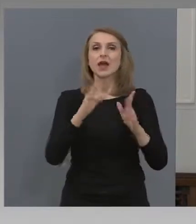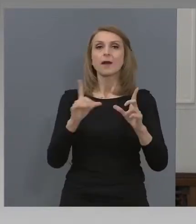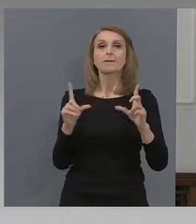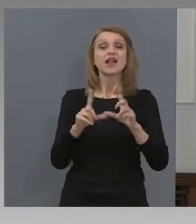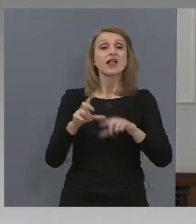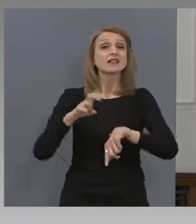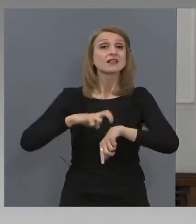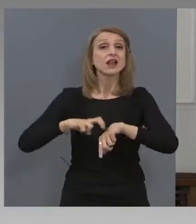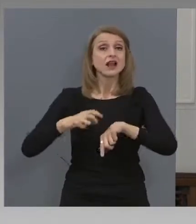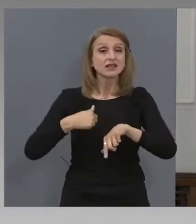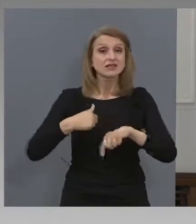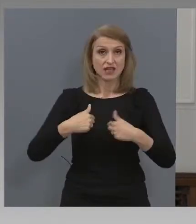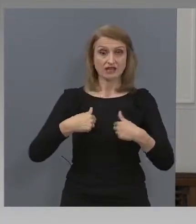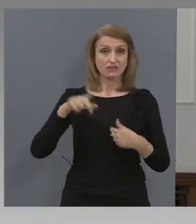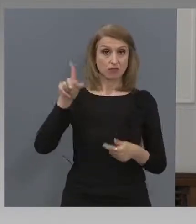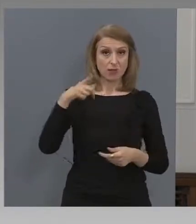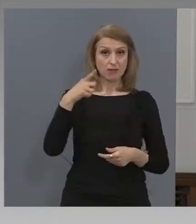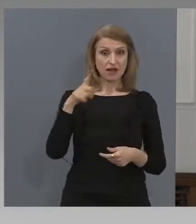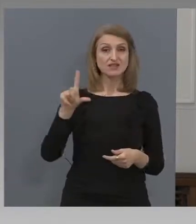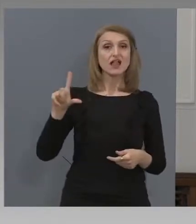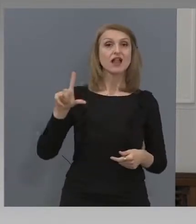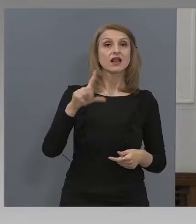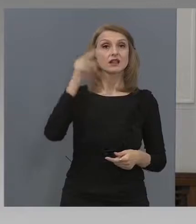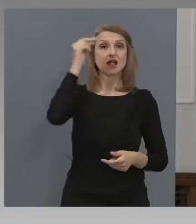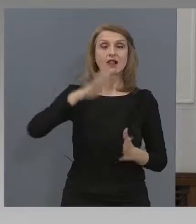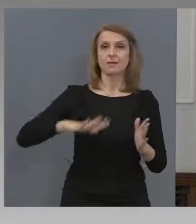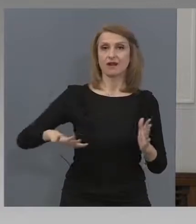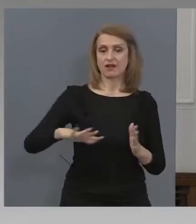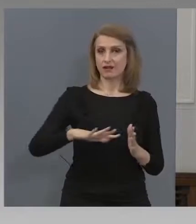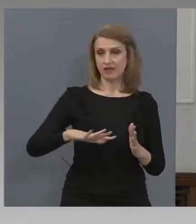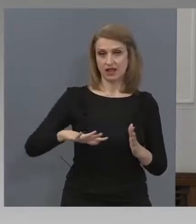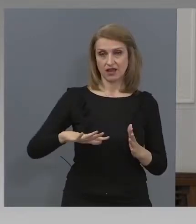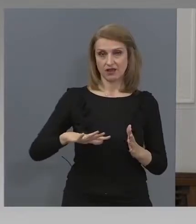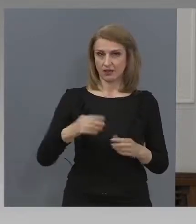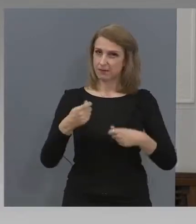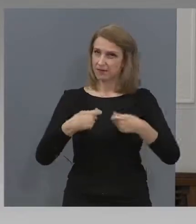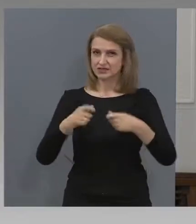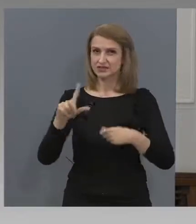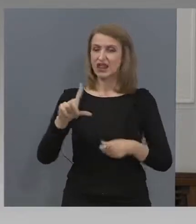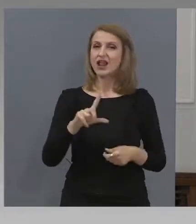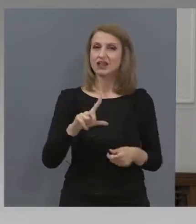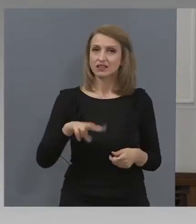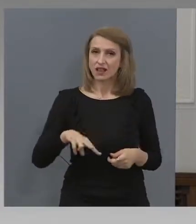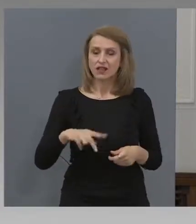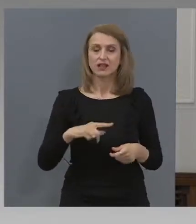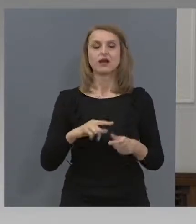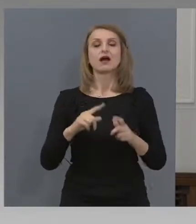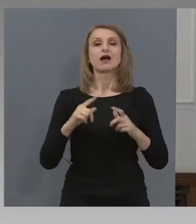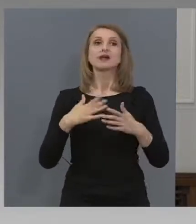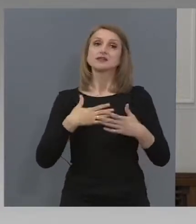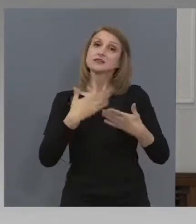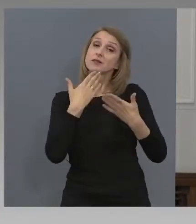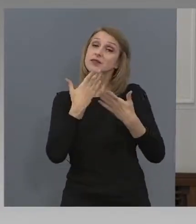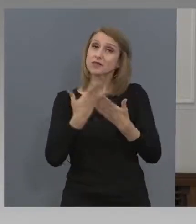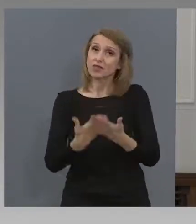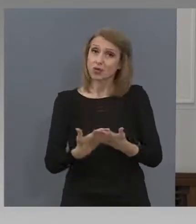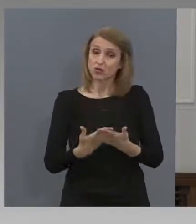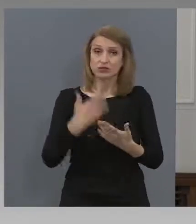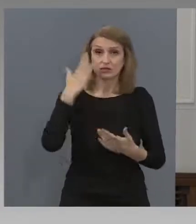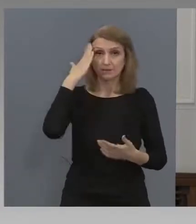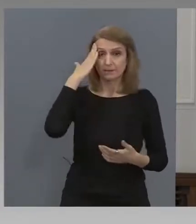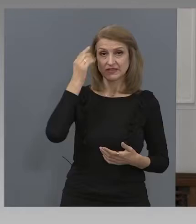Драгийска, управител на Lidl България. Искам да благодаря и на премиера, и на